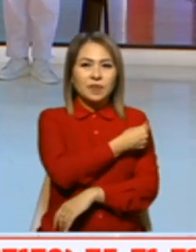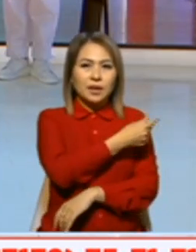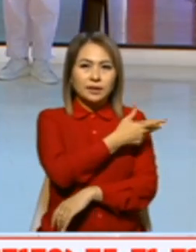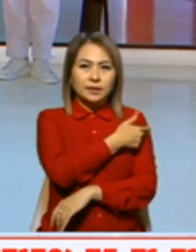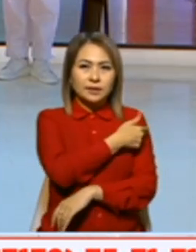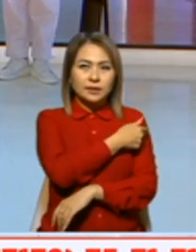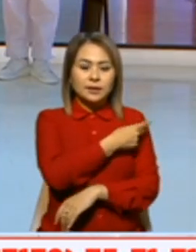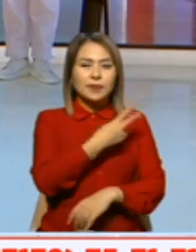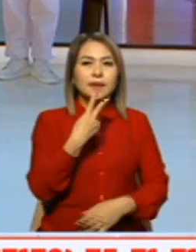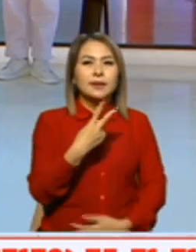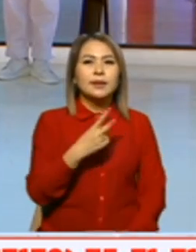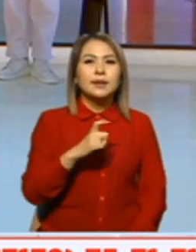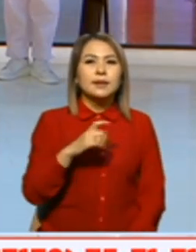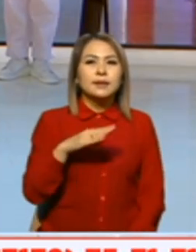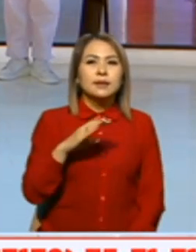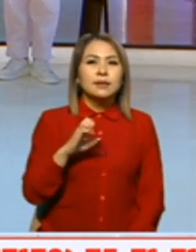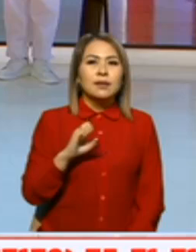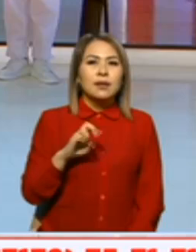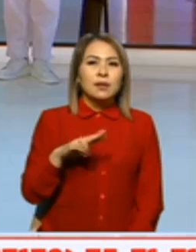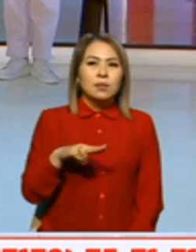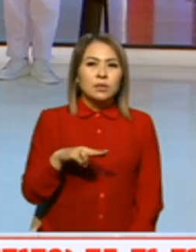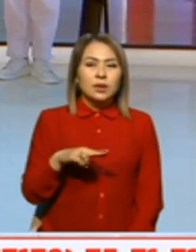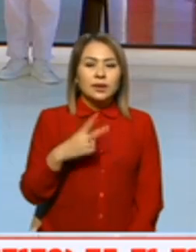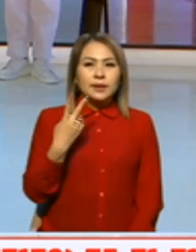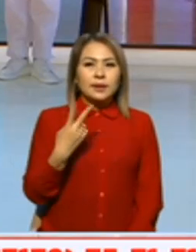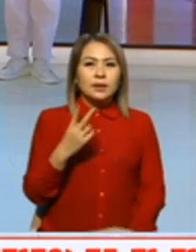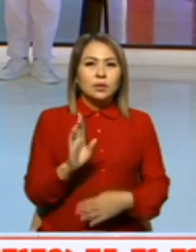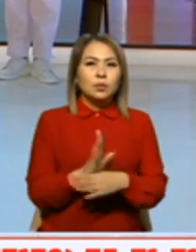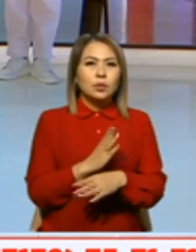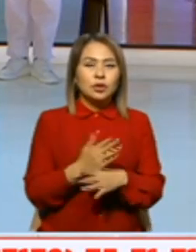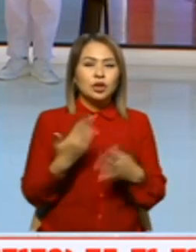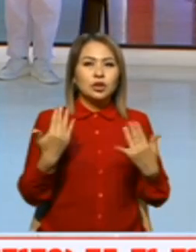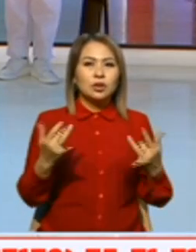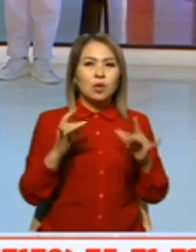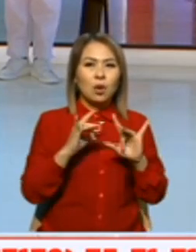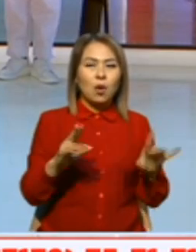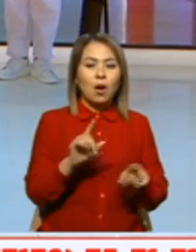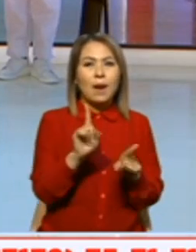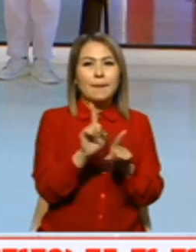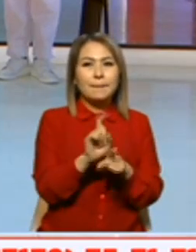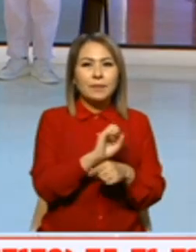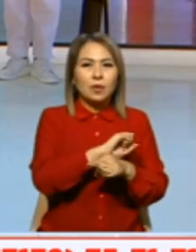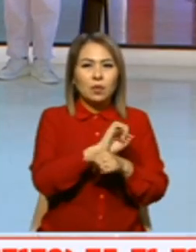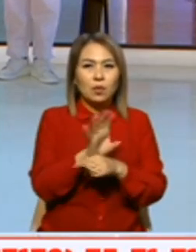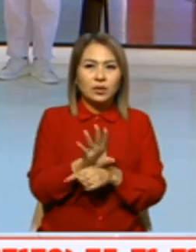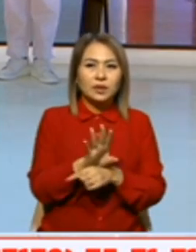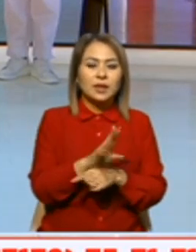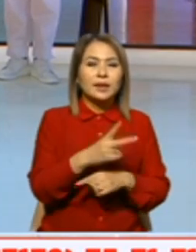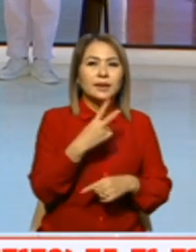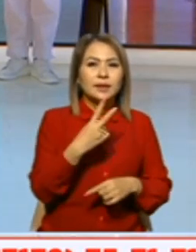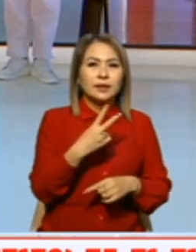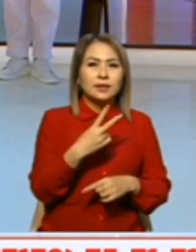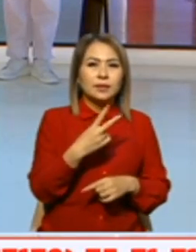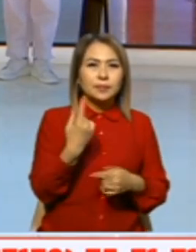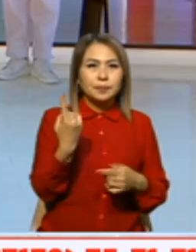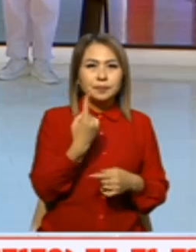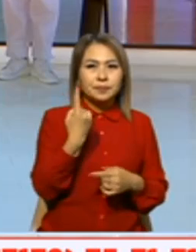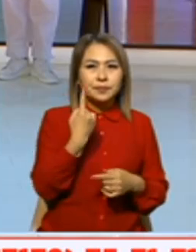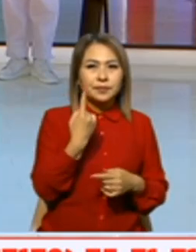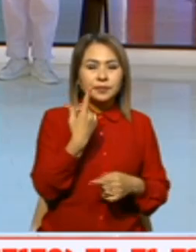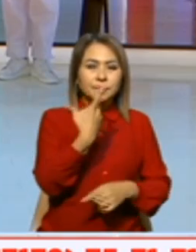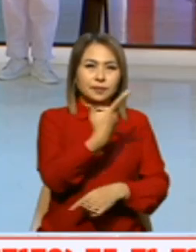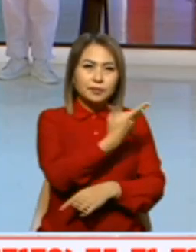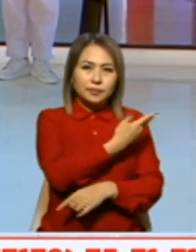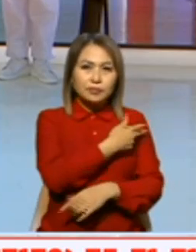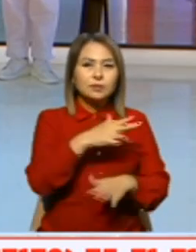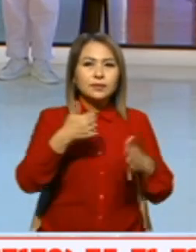Оны 2 этаптан тұрады, яғни 2 бөлініп, мына қазіргі айтып жатқан ковид сияқты 2 этаптан тұрады. Біріншісін алады, біріншісінен кейін